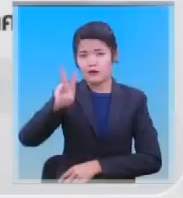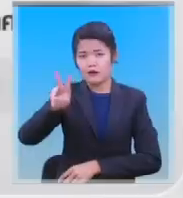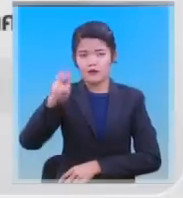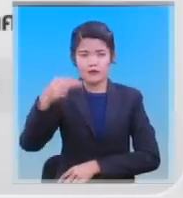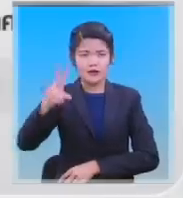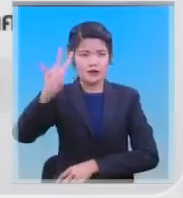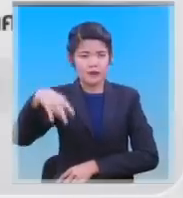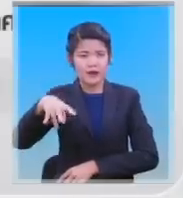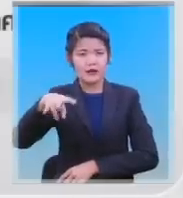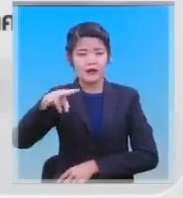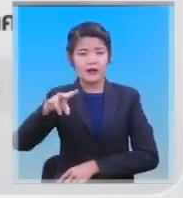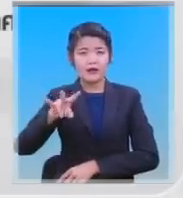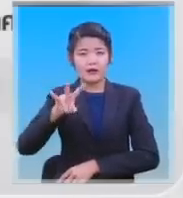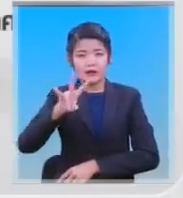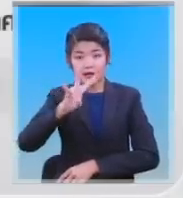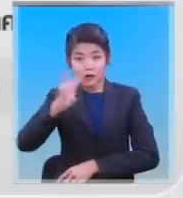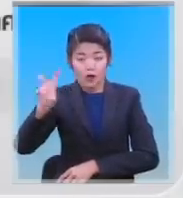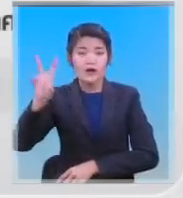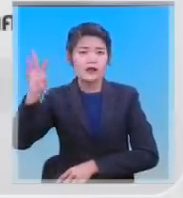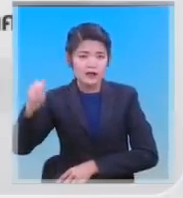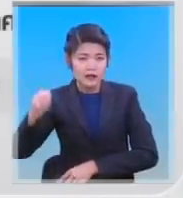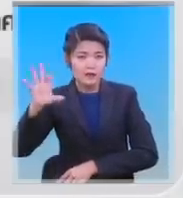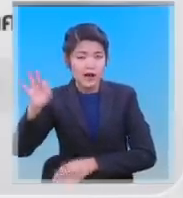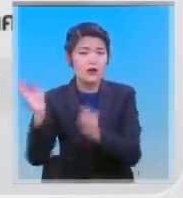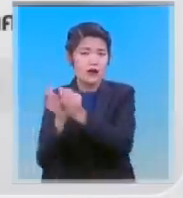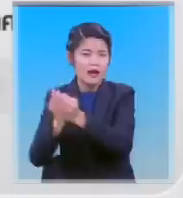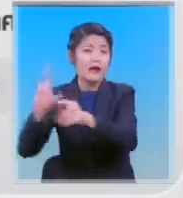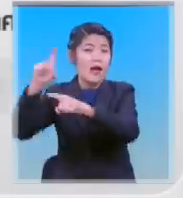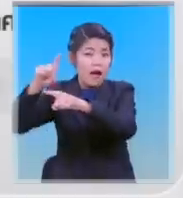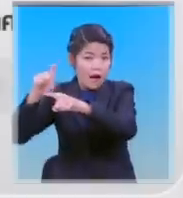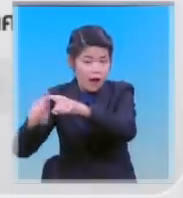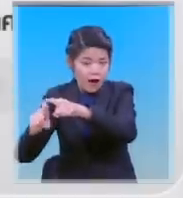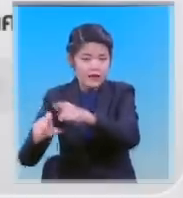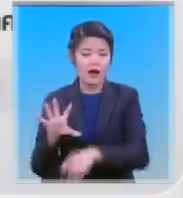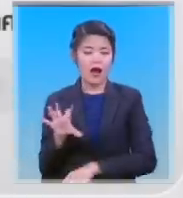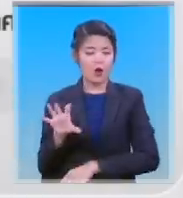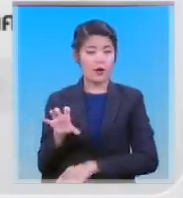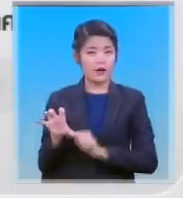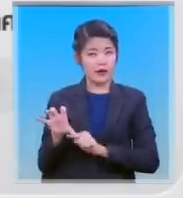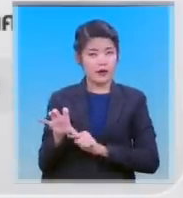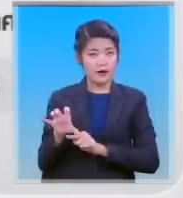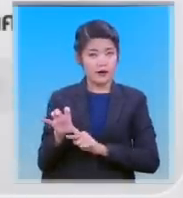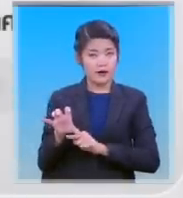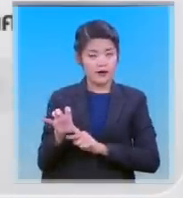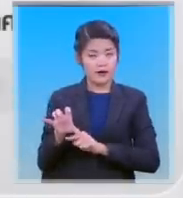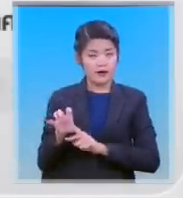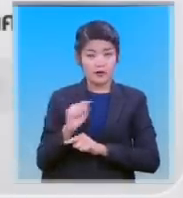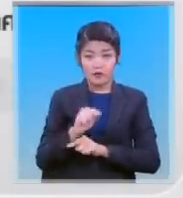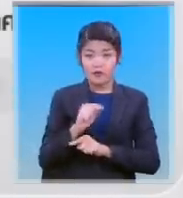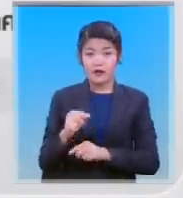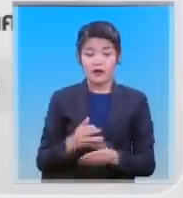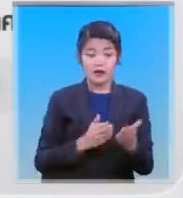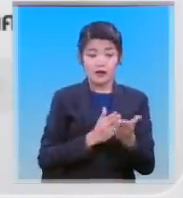35,528,749 คะแนนเอาตัวเลขนี้เขาบอกว่าให้ไปหารด้วย500ก็คือจำนวนส.ส.ทั้งแบบแบ่งเข